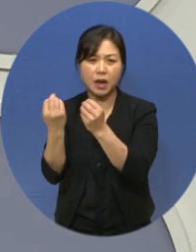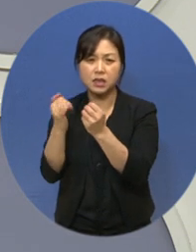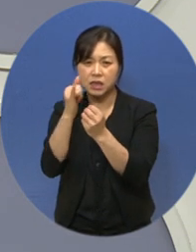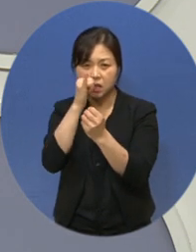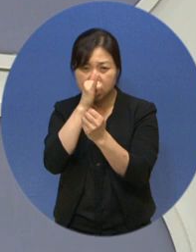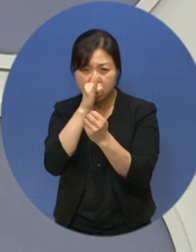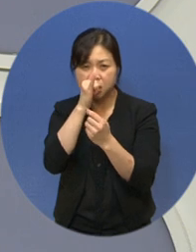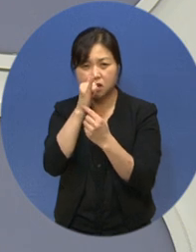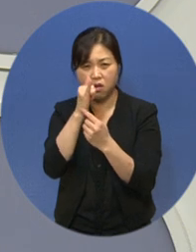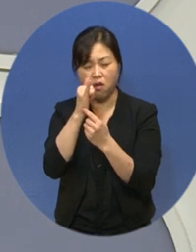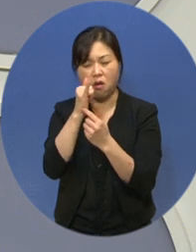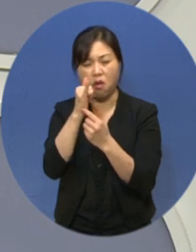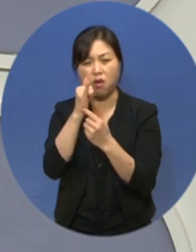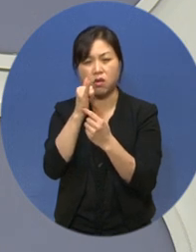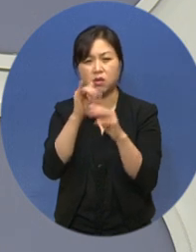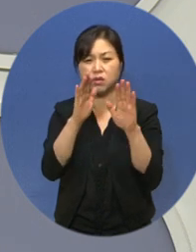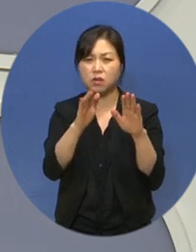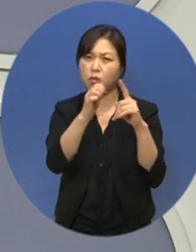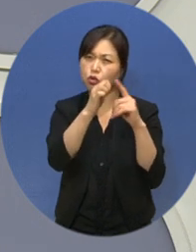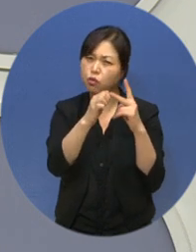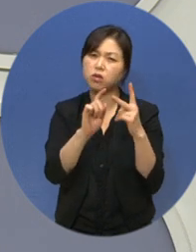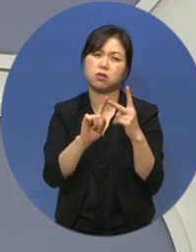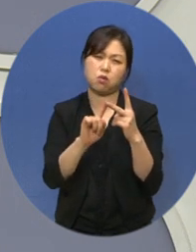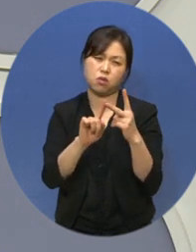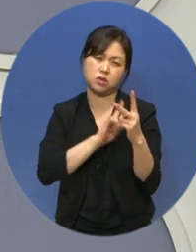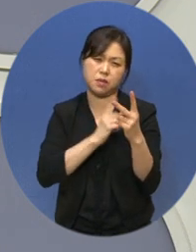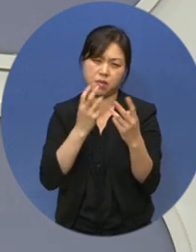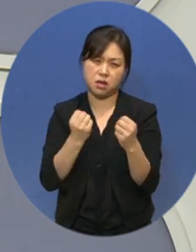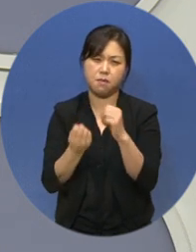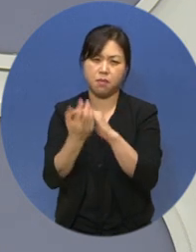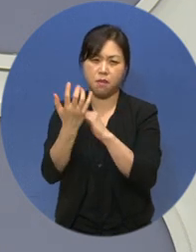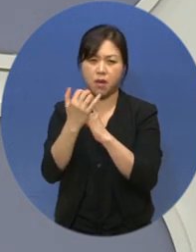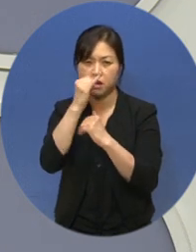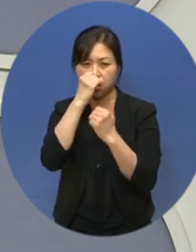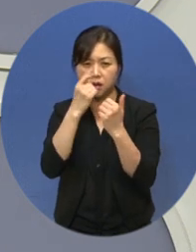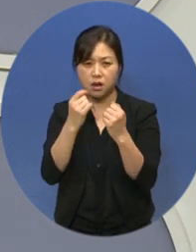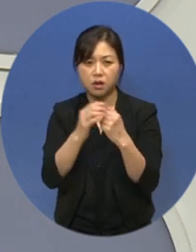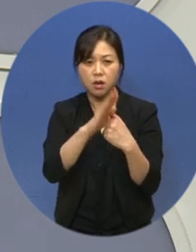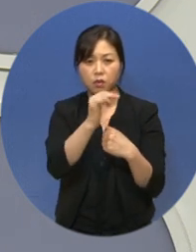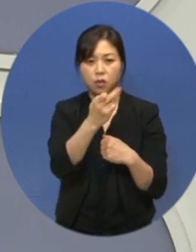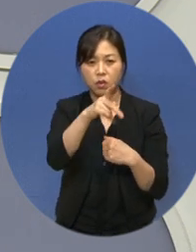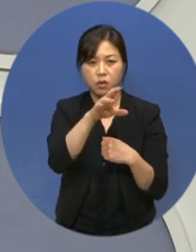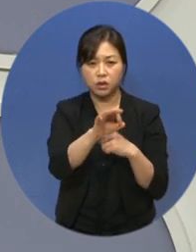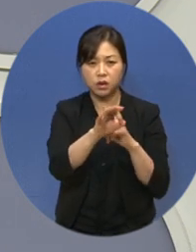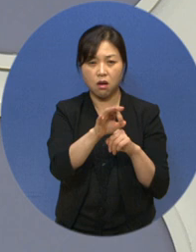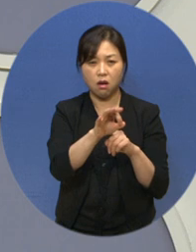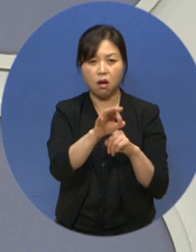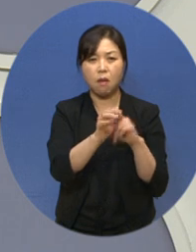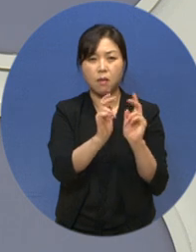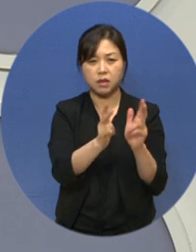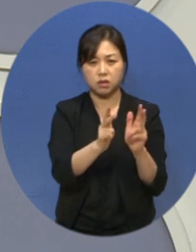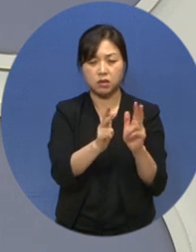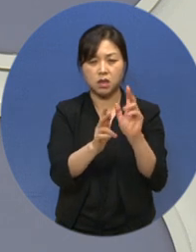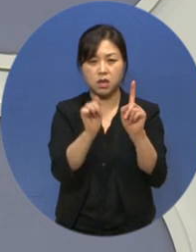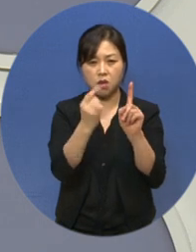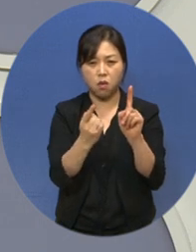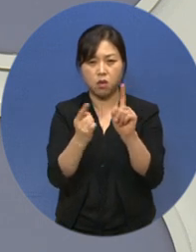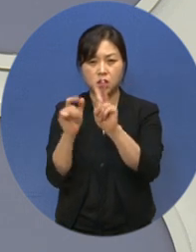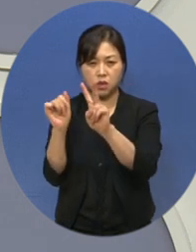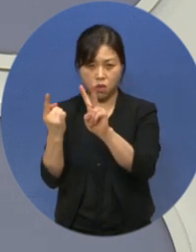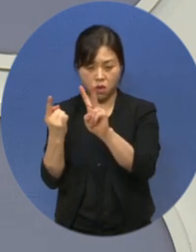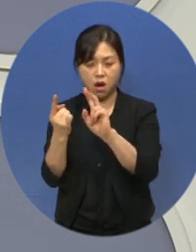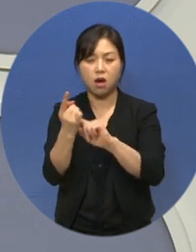예배 출조 있는 상황이죠 근데 벌여 화력 발전소 1호기 2호기 가 수령이 그